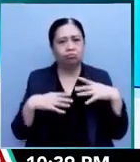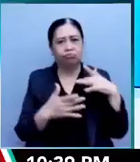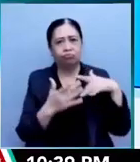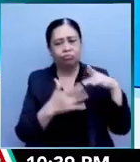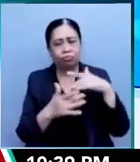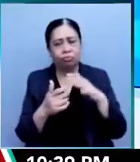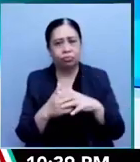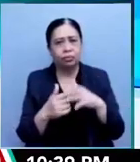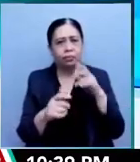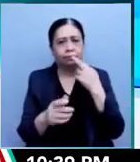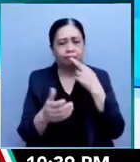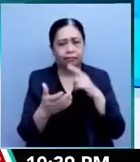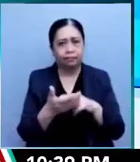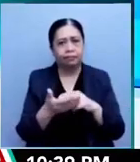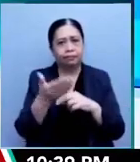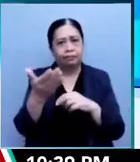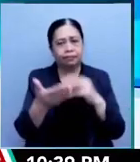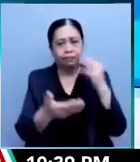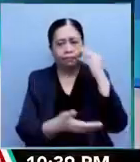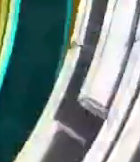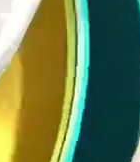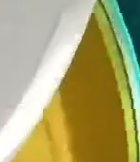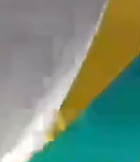spot report si Mark